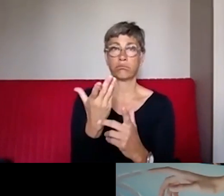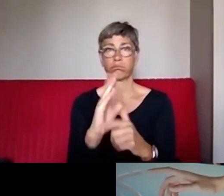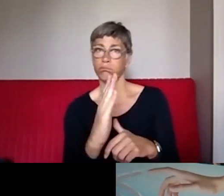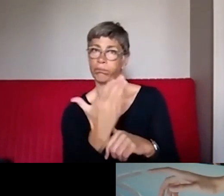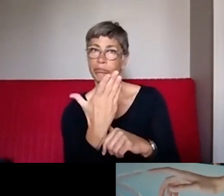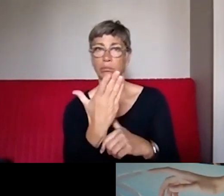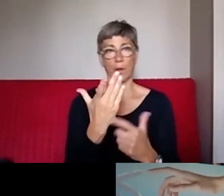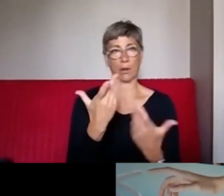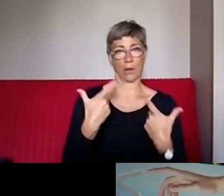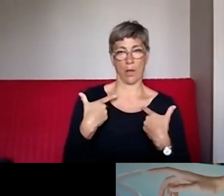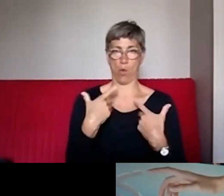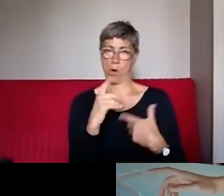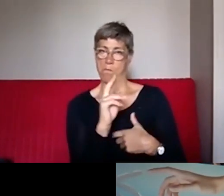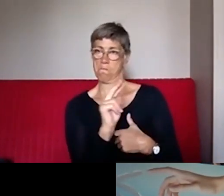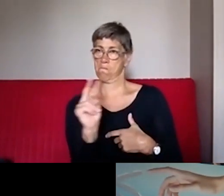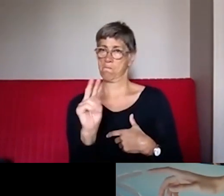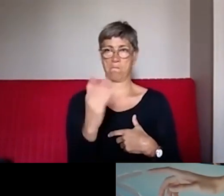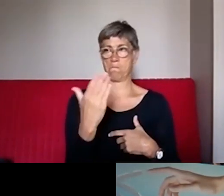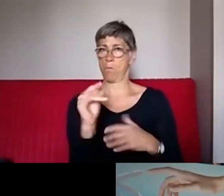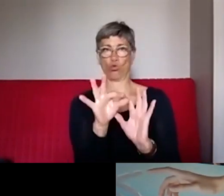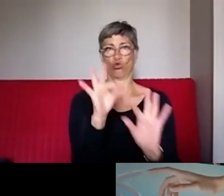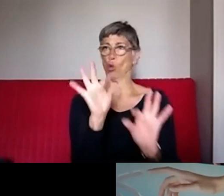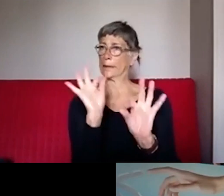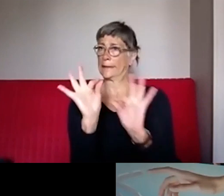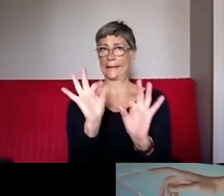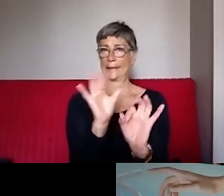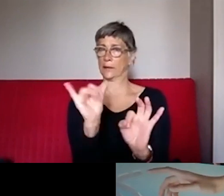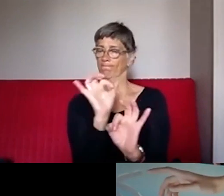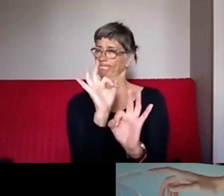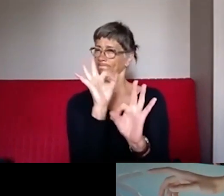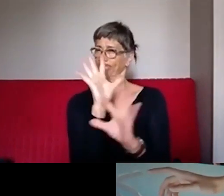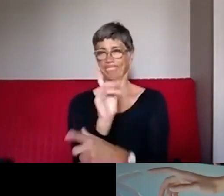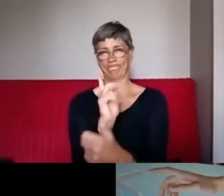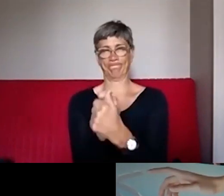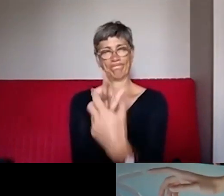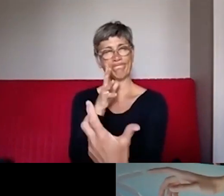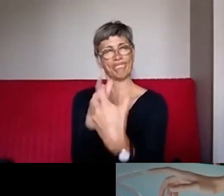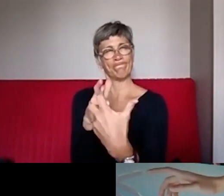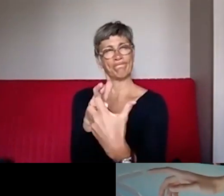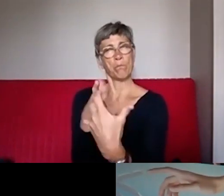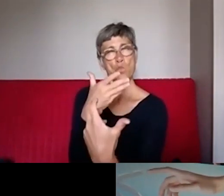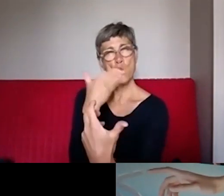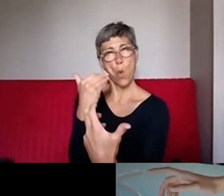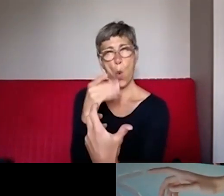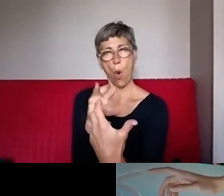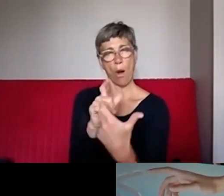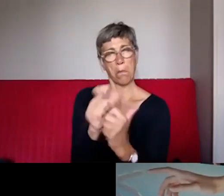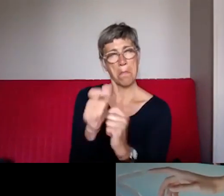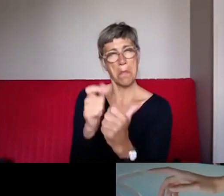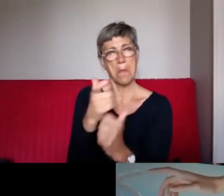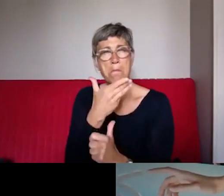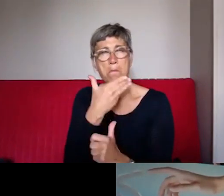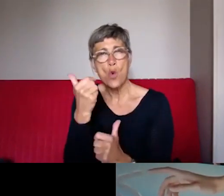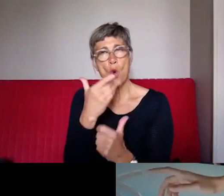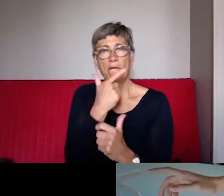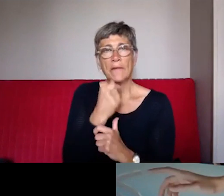le bénéficiaire va choisir son consultant. Celui justement avec qui il va avoir le plus d'appétence, le plus d'interaction. Voilà.